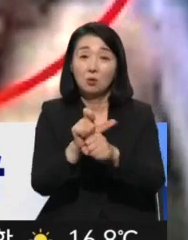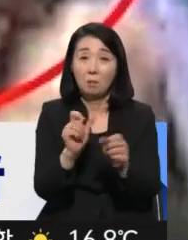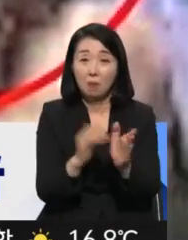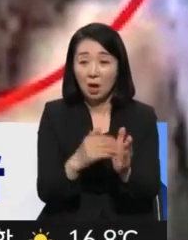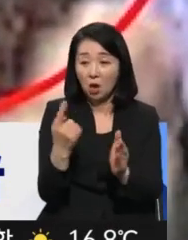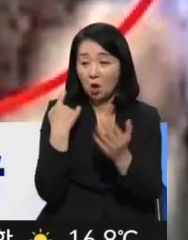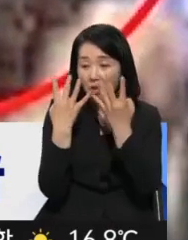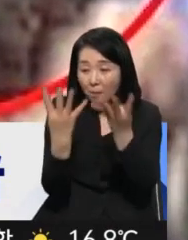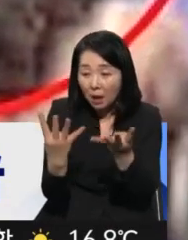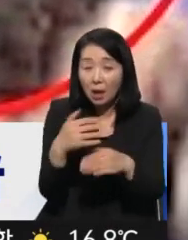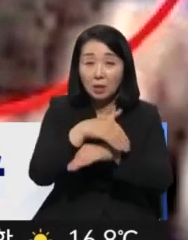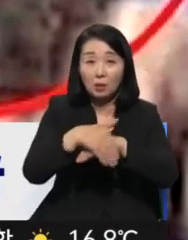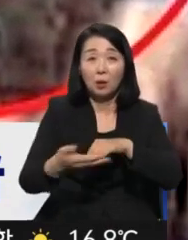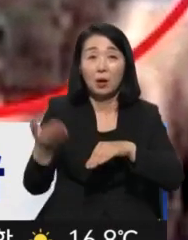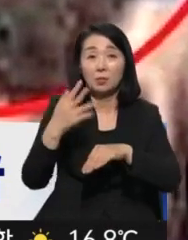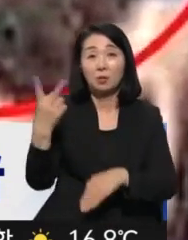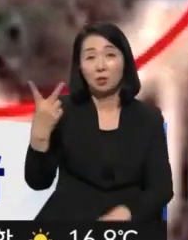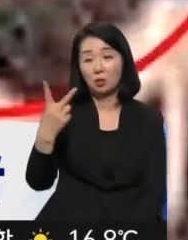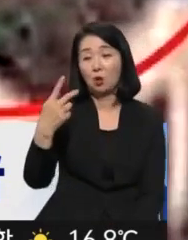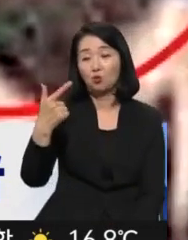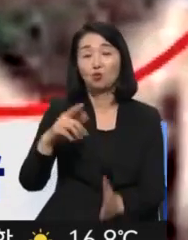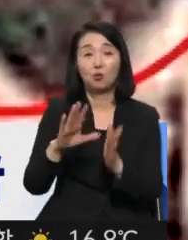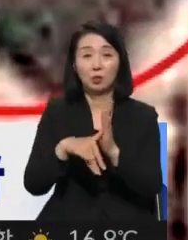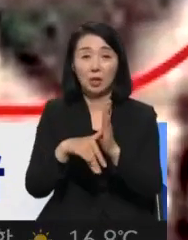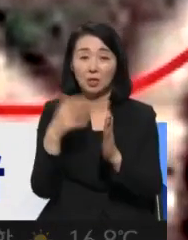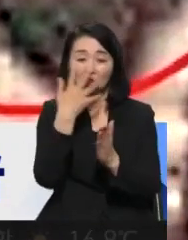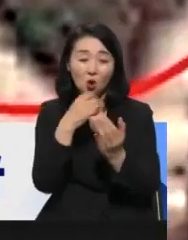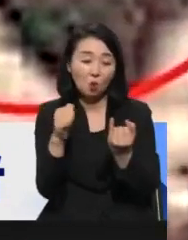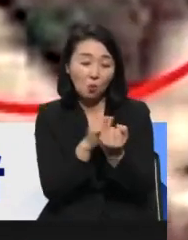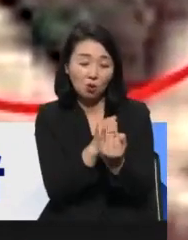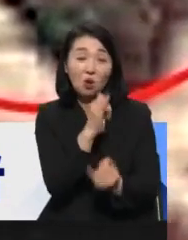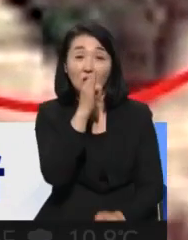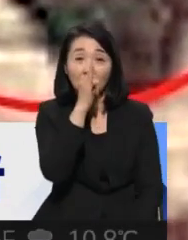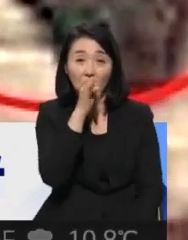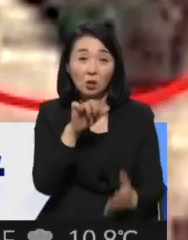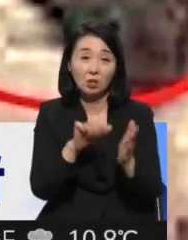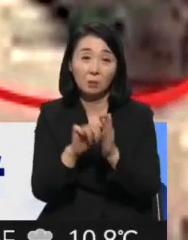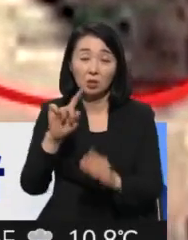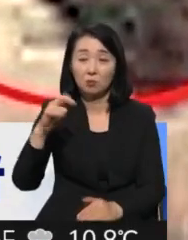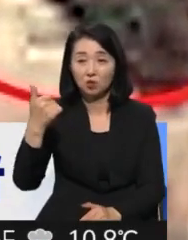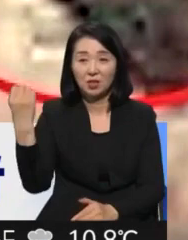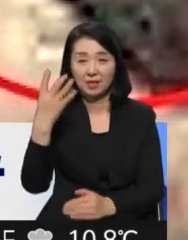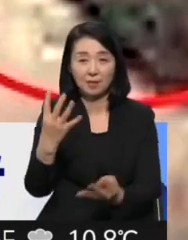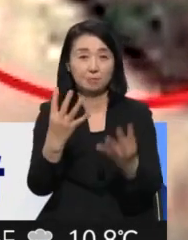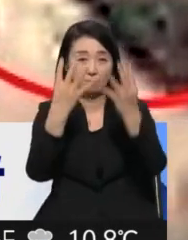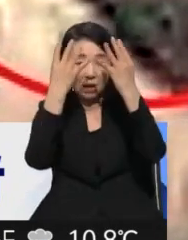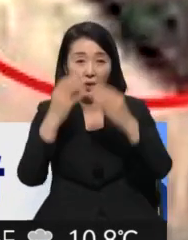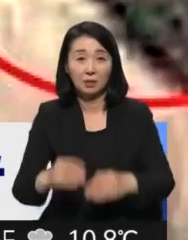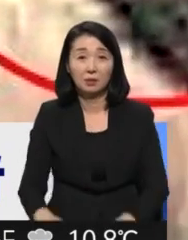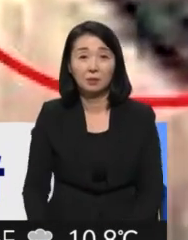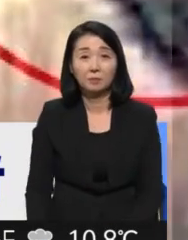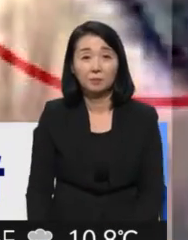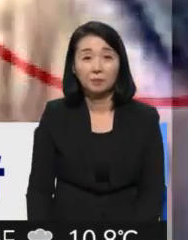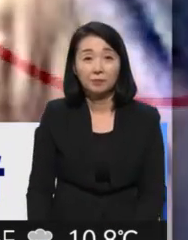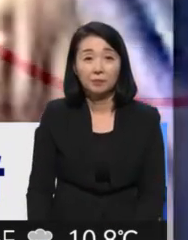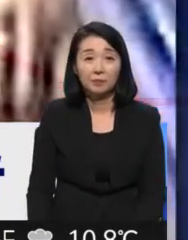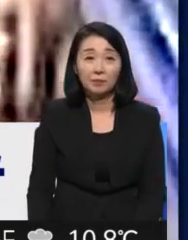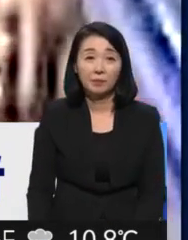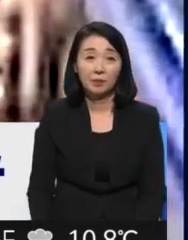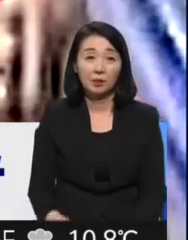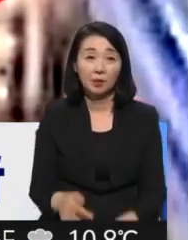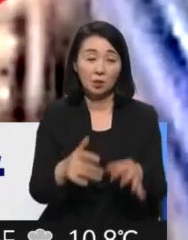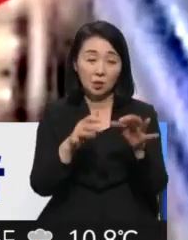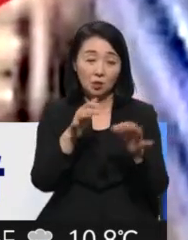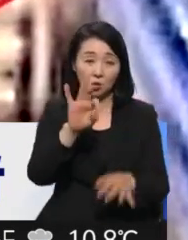그런데 2006년 다른 성폭행 혐의가 드러나면서 16일 다시 구속됐습니다. 민주당 권인숙 의원은 김근식이